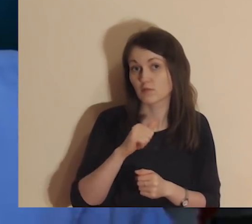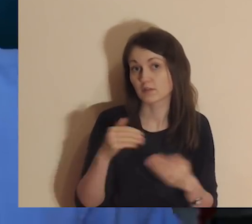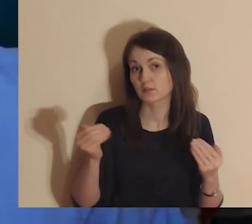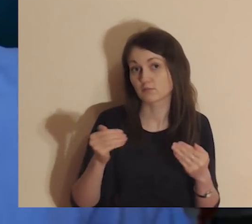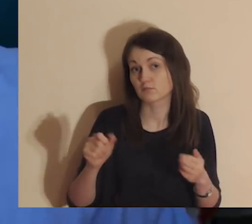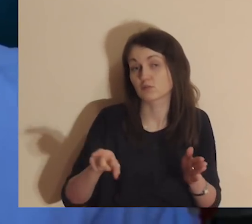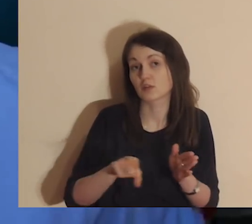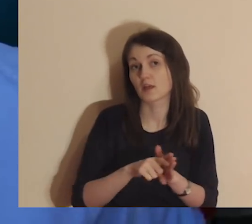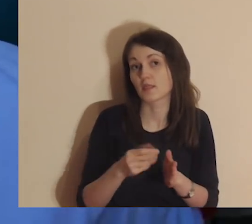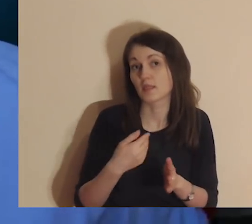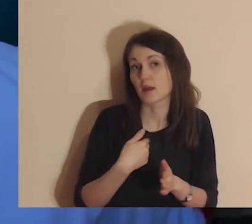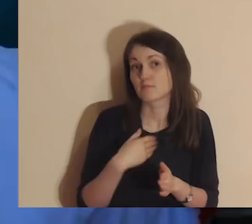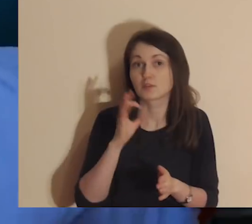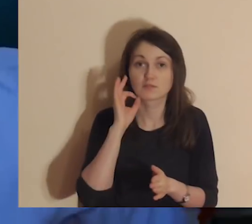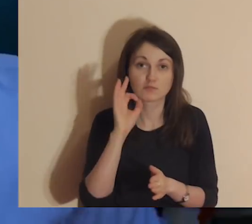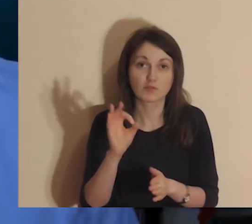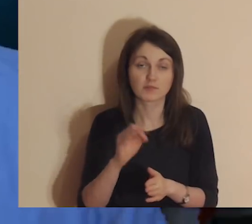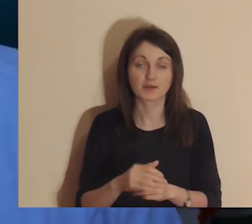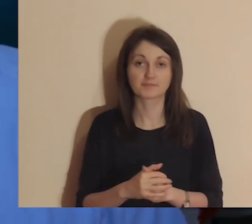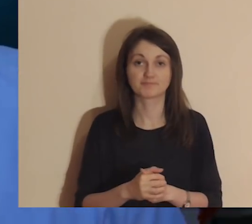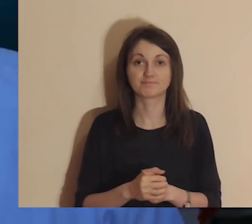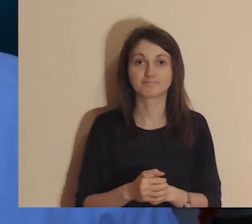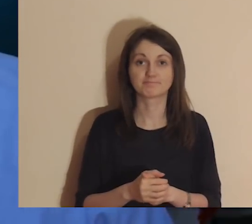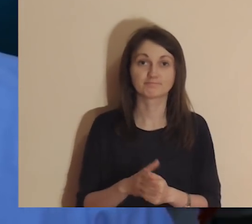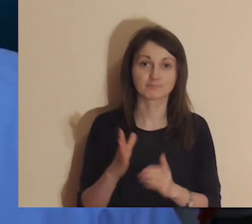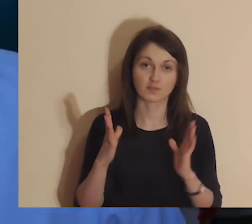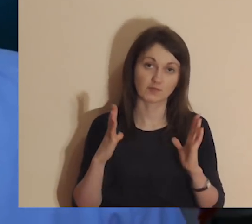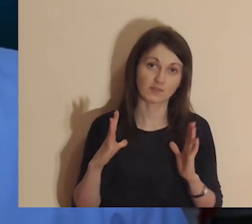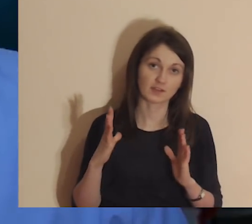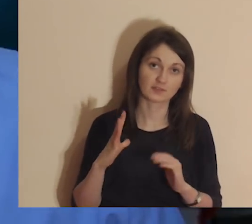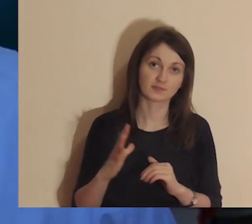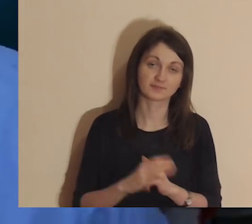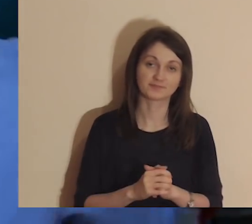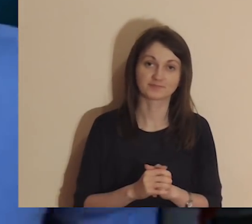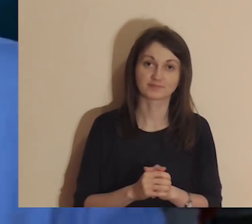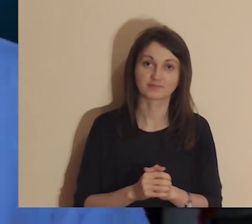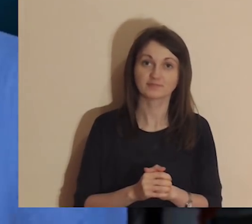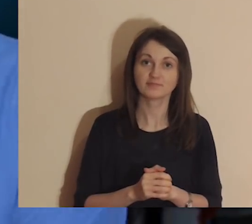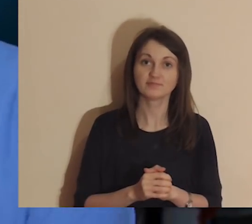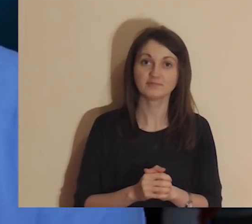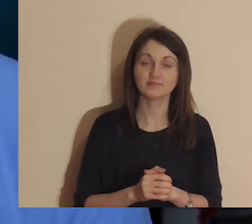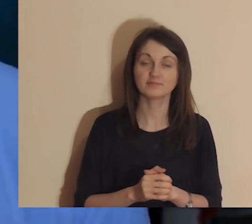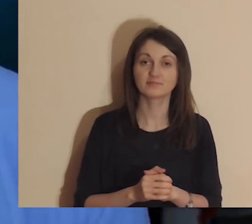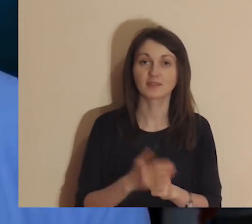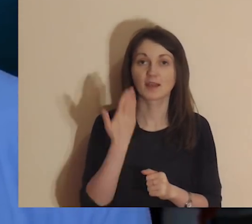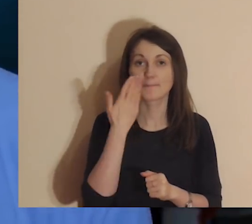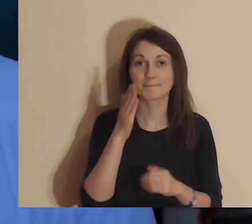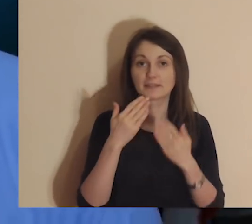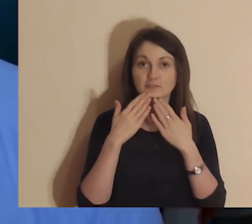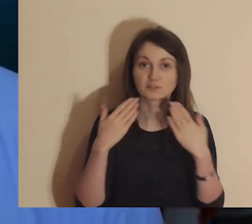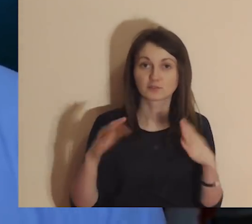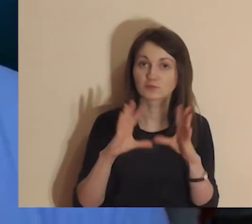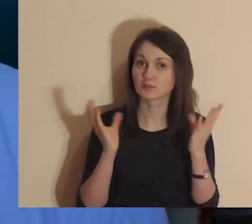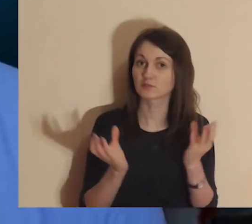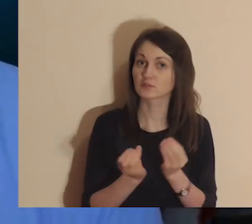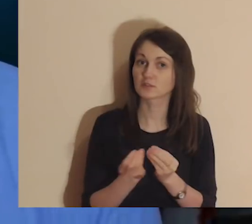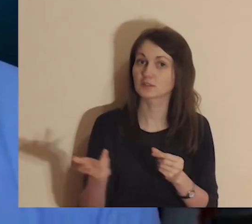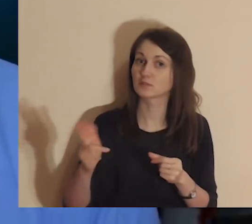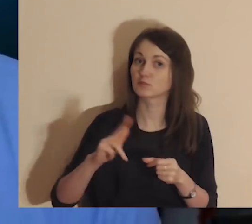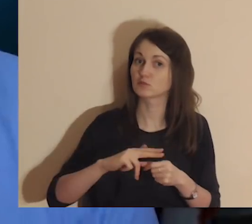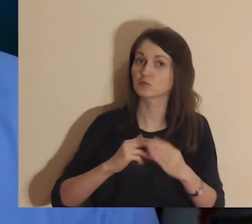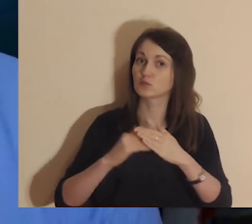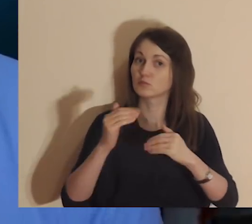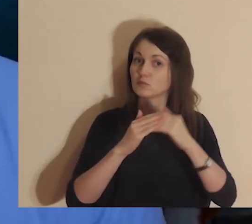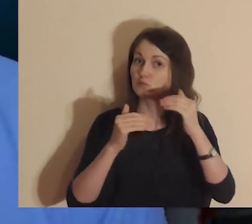nie, a może akurat się trafi, że dla mnie, to warto w tym wziąć udział. Tyle z tych ogłoszeń. Bardzo też dziękuję